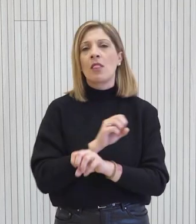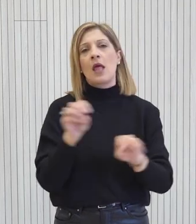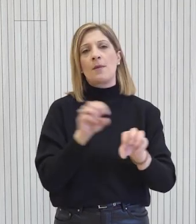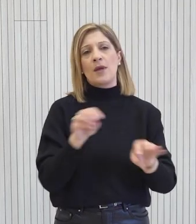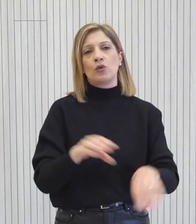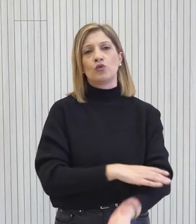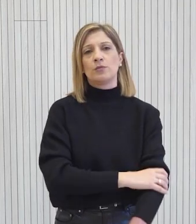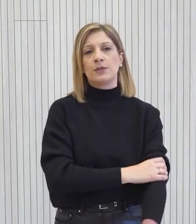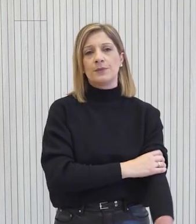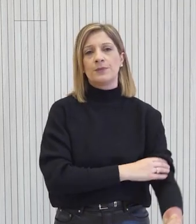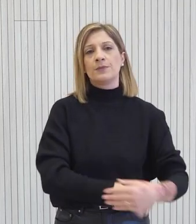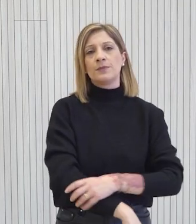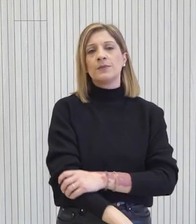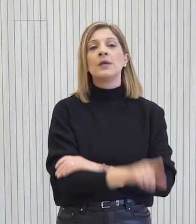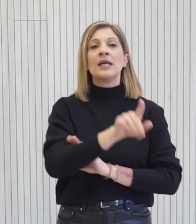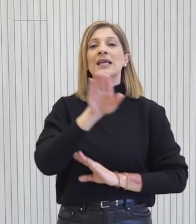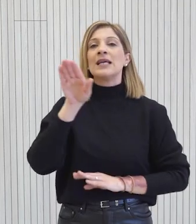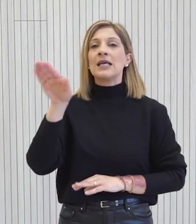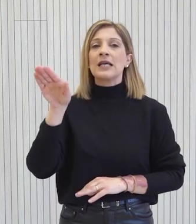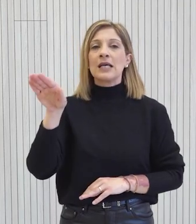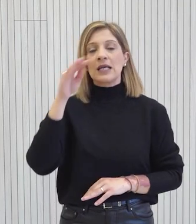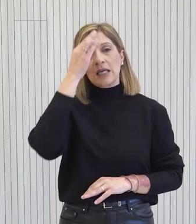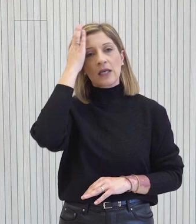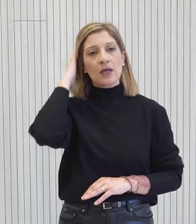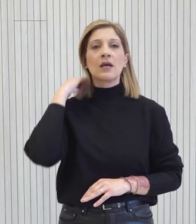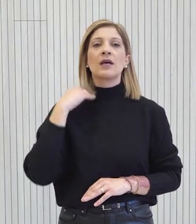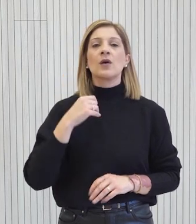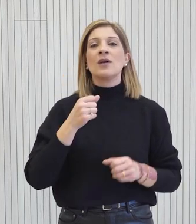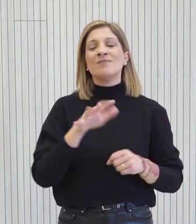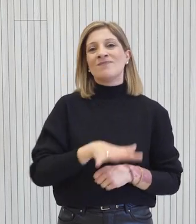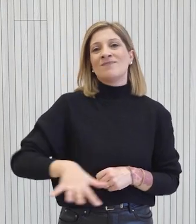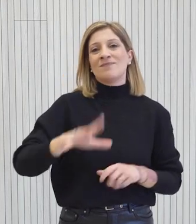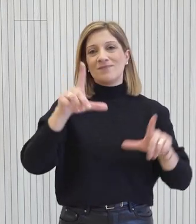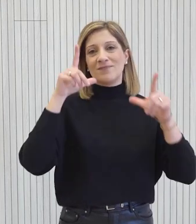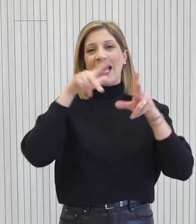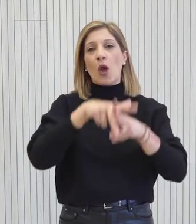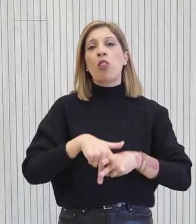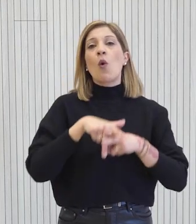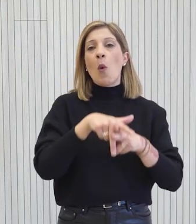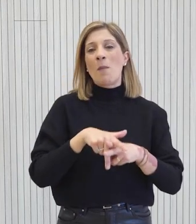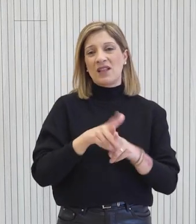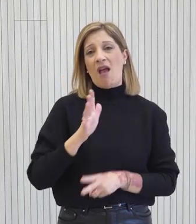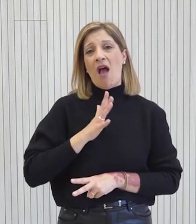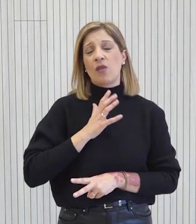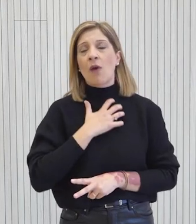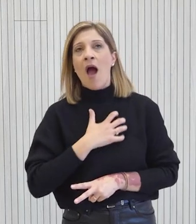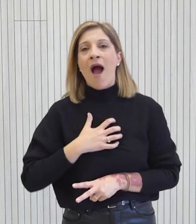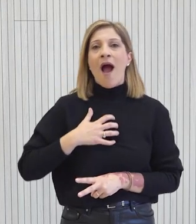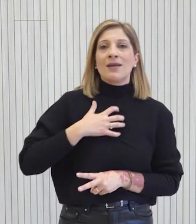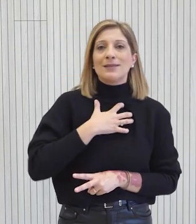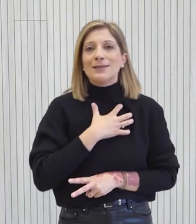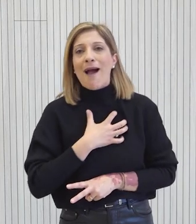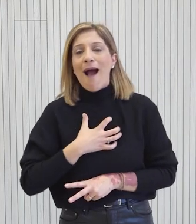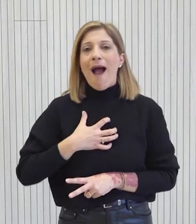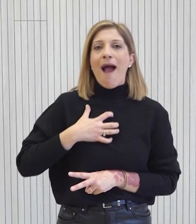ανακοινώσεις. Πώς απαντάτε στις ανησυχίες των κατοίκων του Αγίου Δημοτίου, που δηλώνουν ότι πλέον δεν